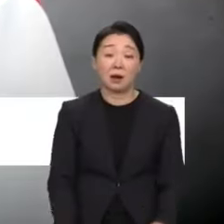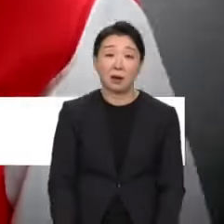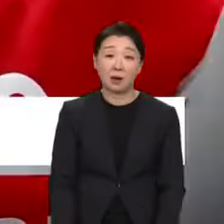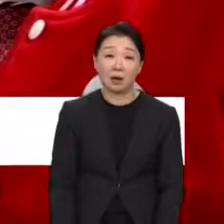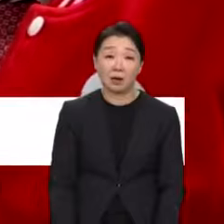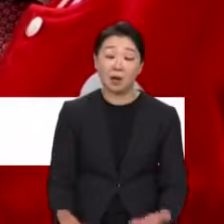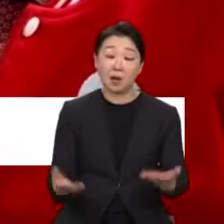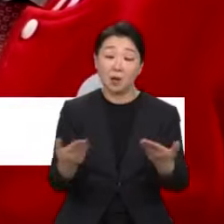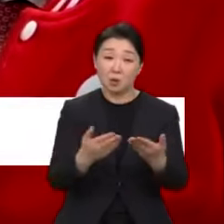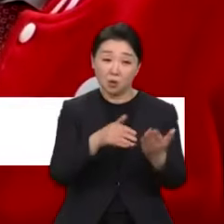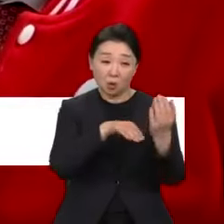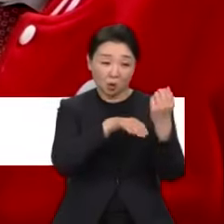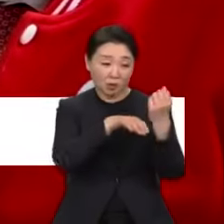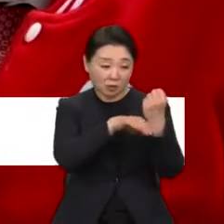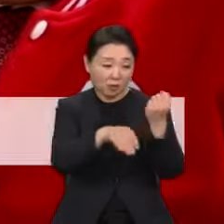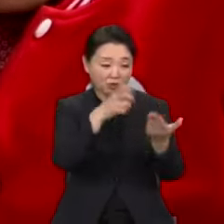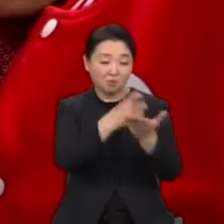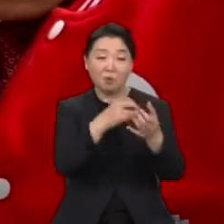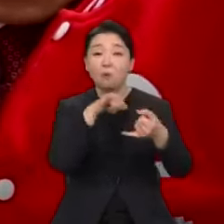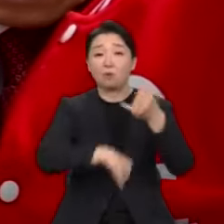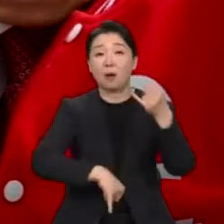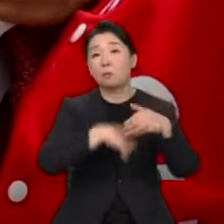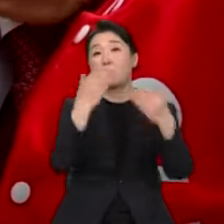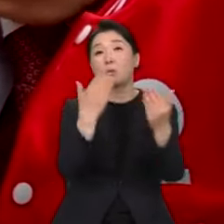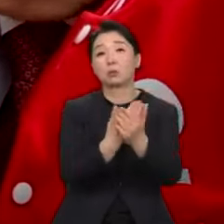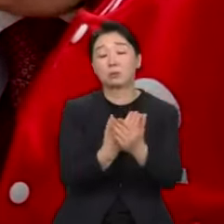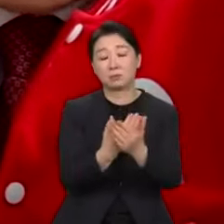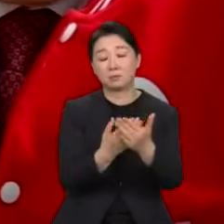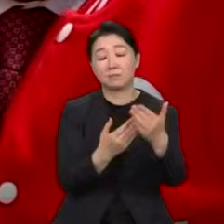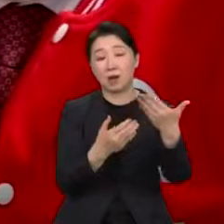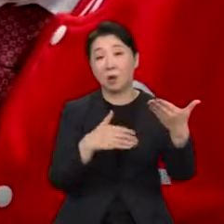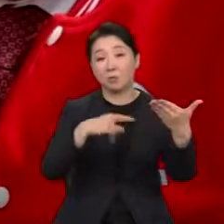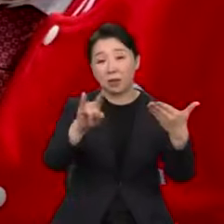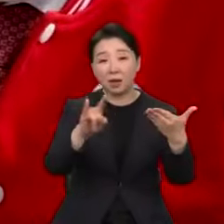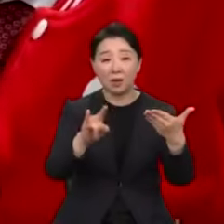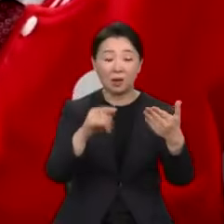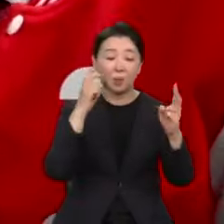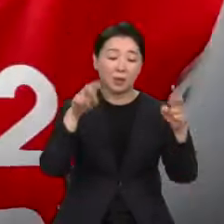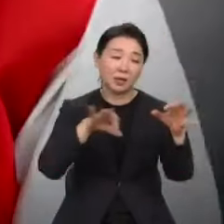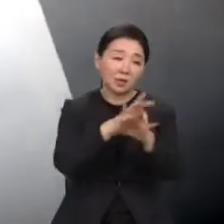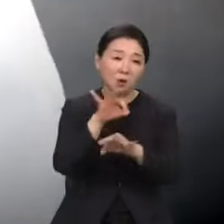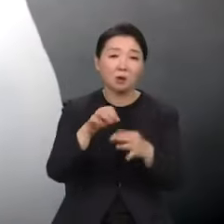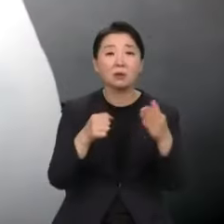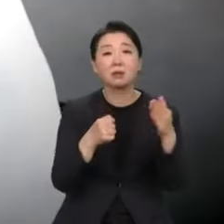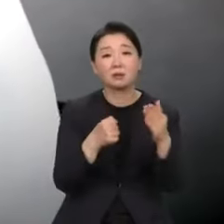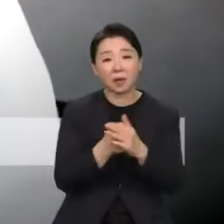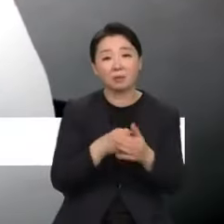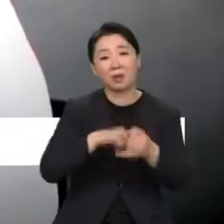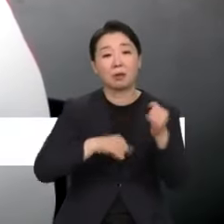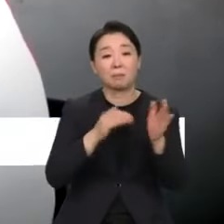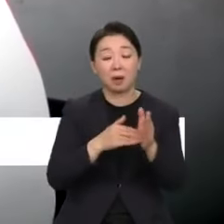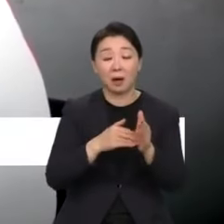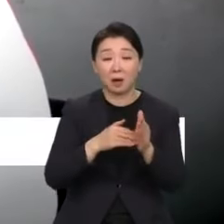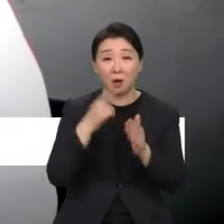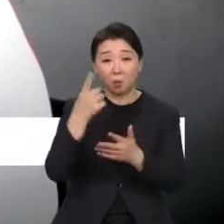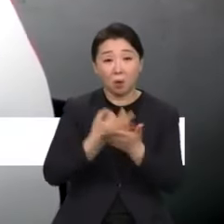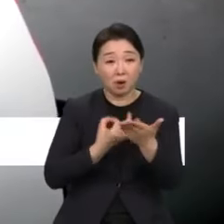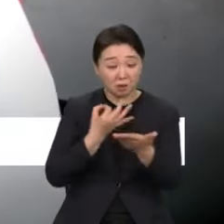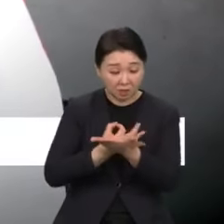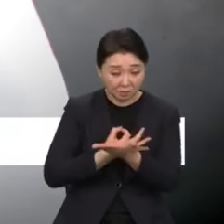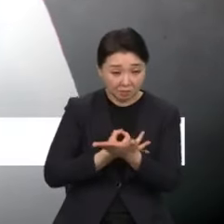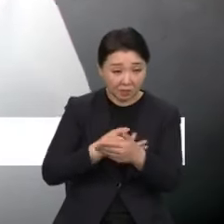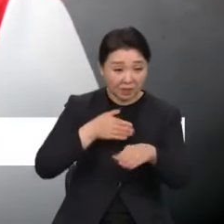위반 등 모두 9건입니다. 양 후보는 회사 경영난 때문이었다고 했습니다. 월급을 늦게 주었다는